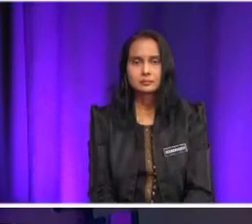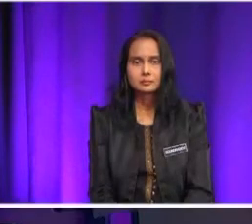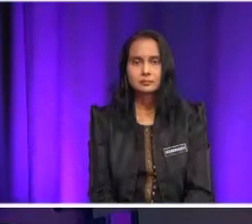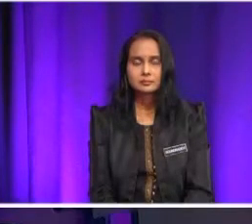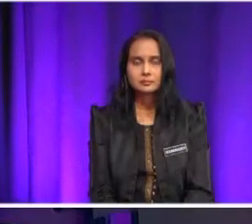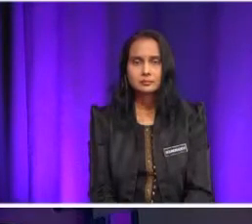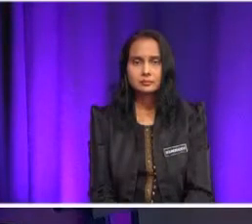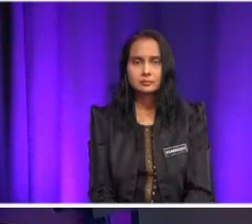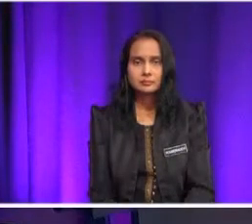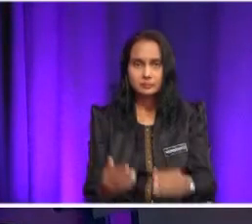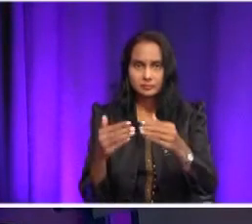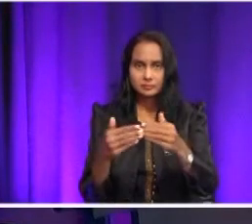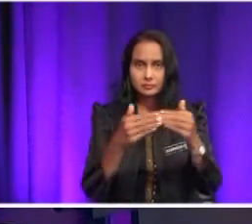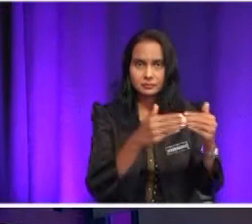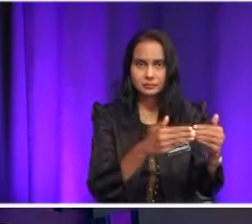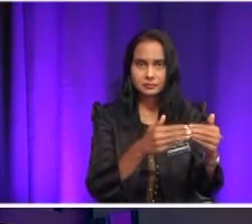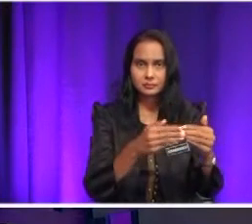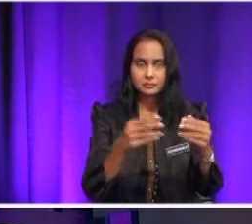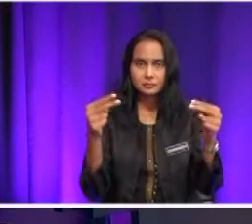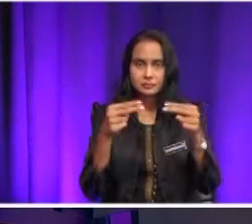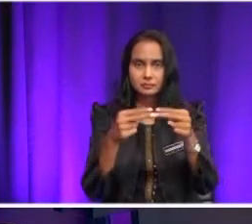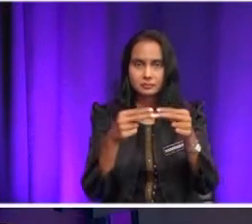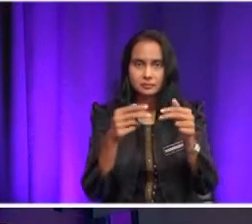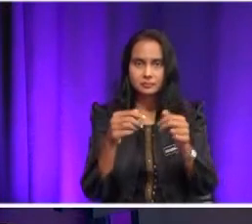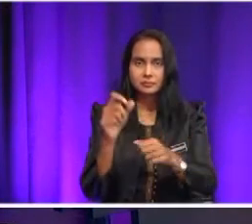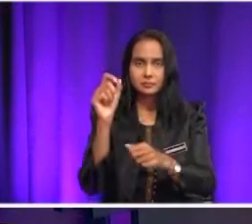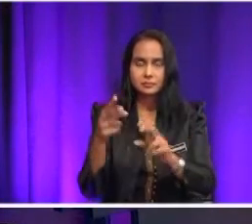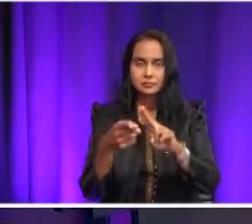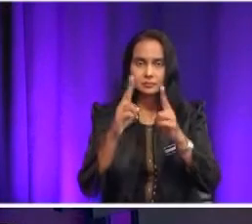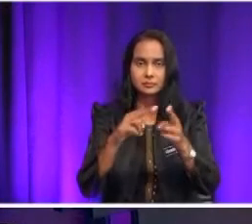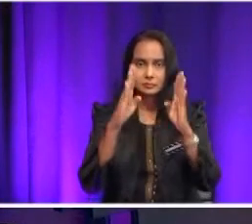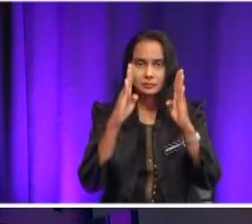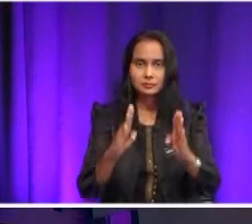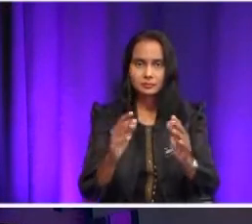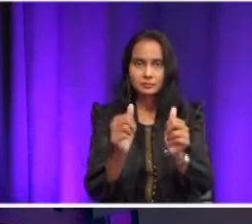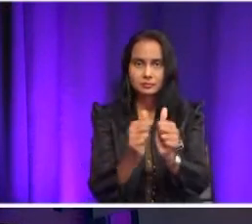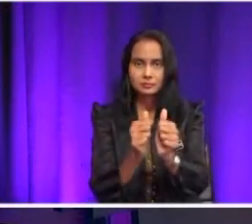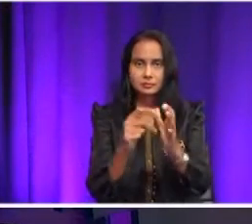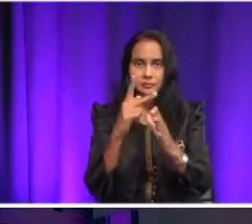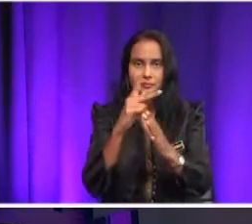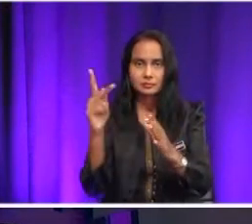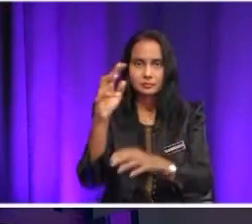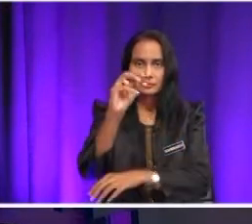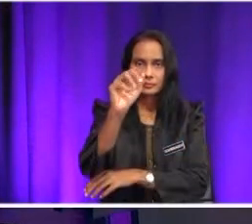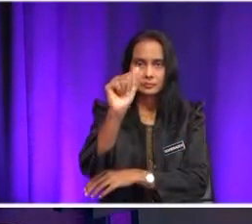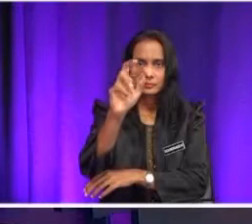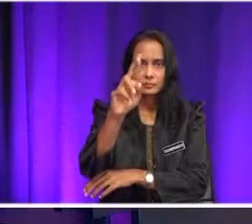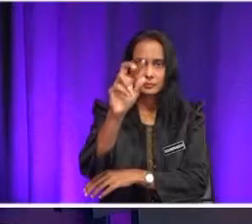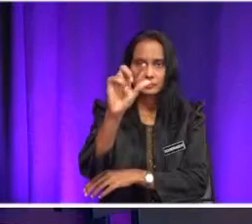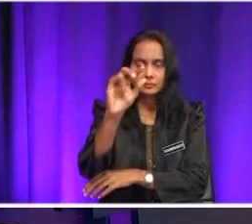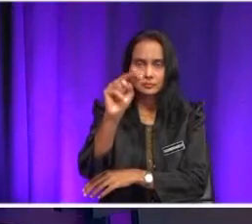teruskan lagi dengan hubungan antara input berubah buruh dengan keluaran majenener Oke